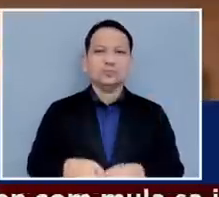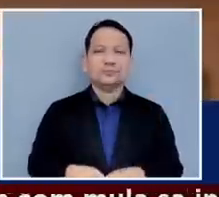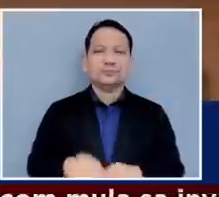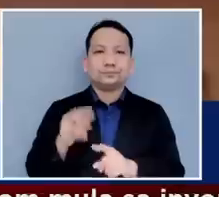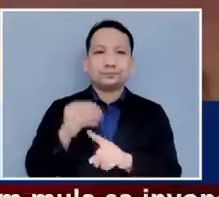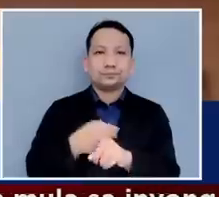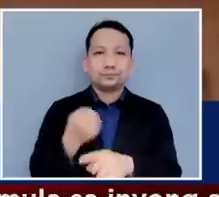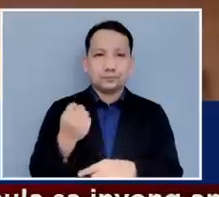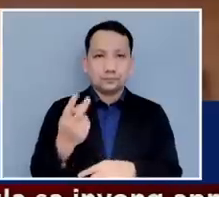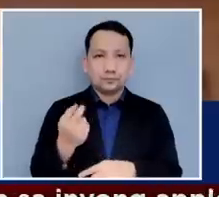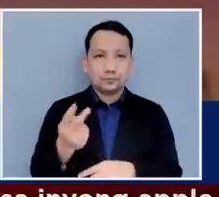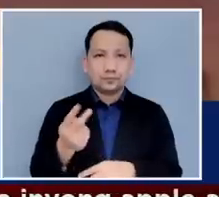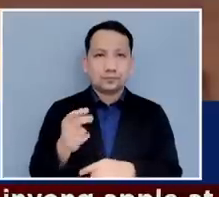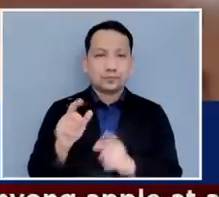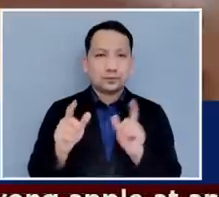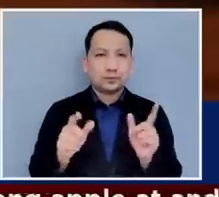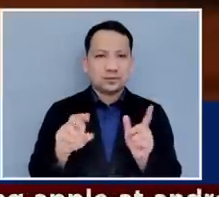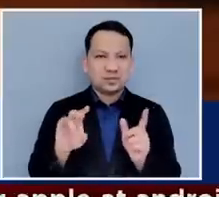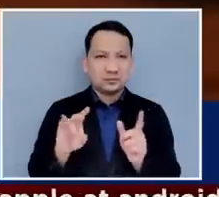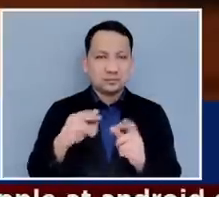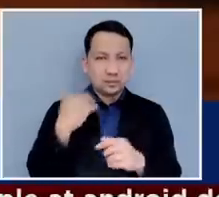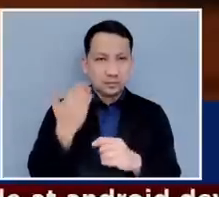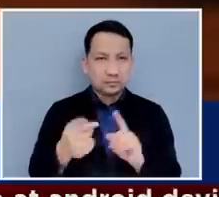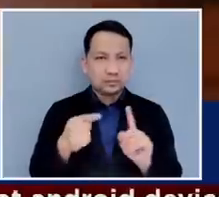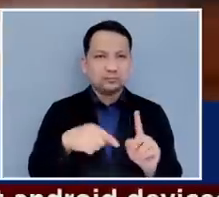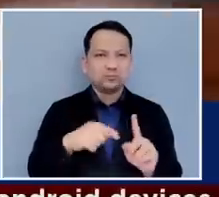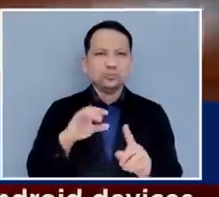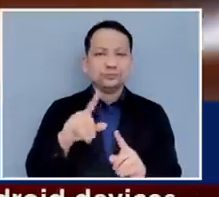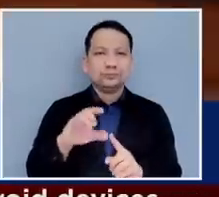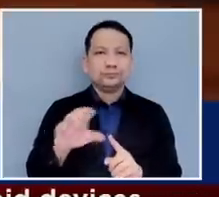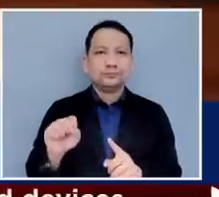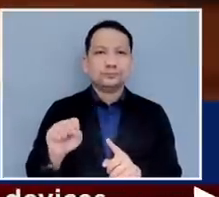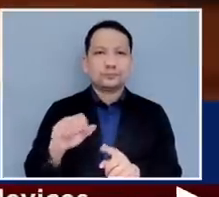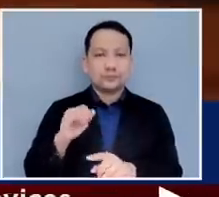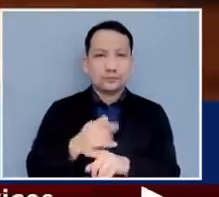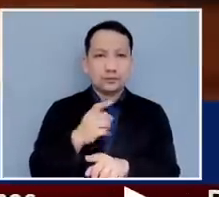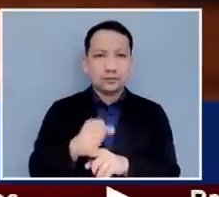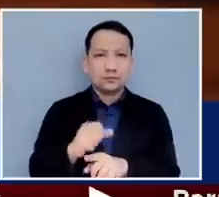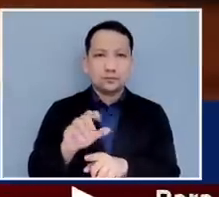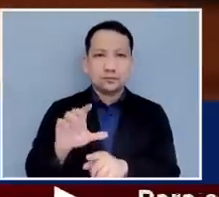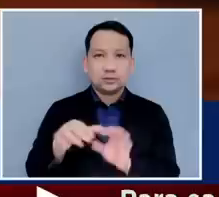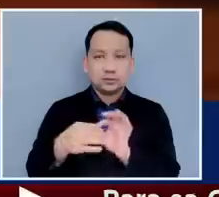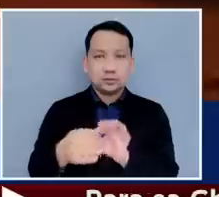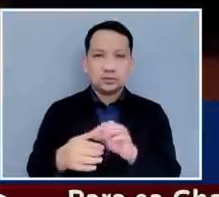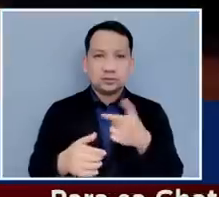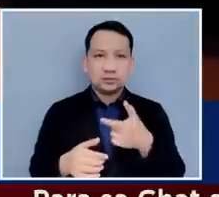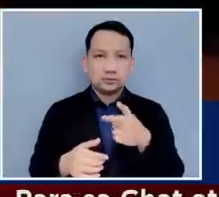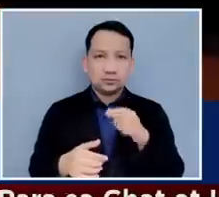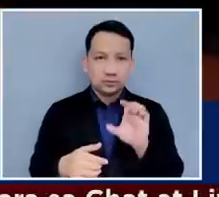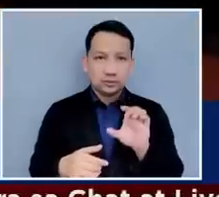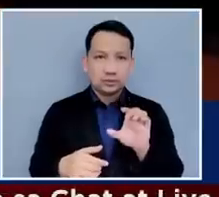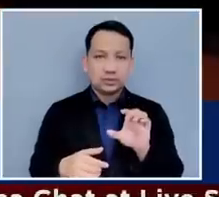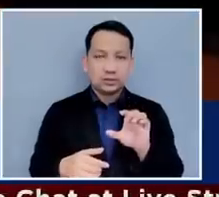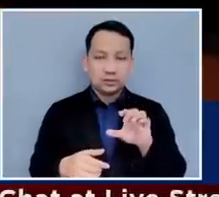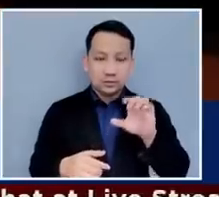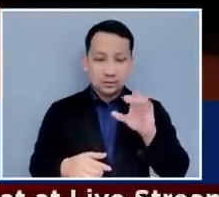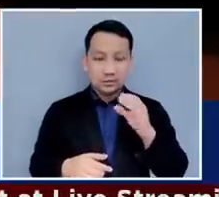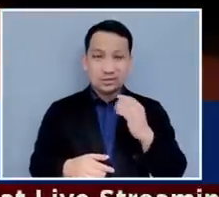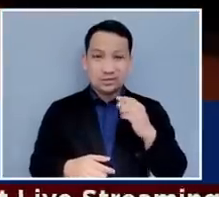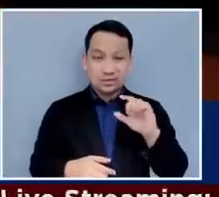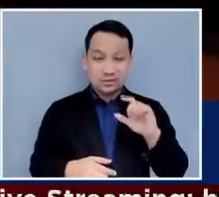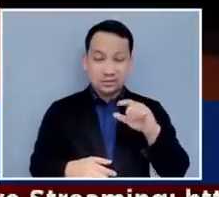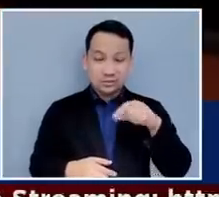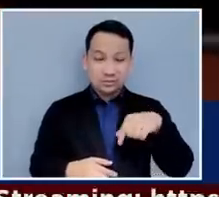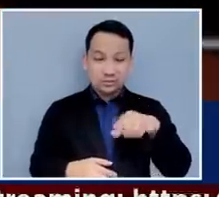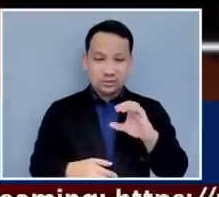12, 2017, nang mapatay sina Crisanto at Juan Carlos Lozano sa Quezon City. Sa ulat noon ng mga